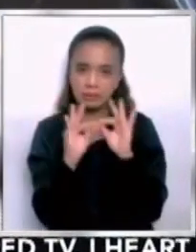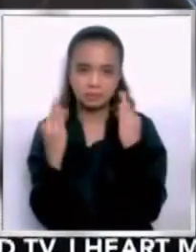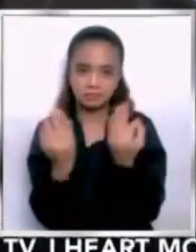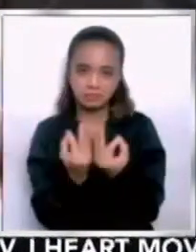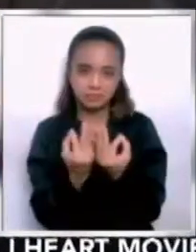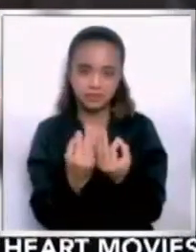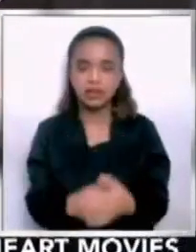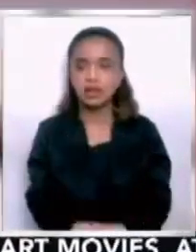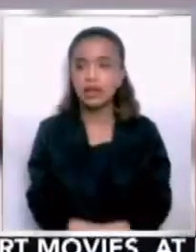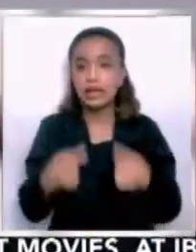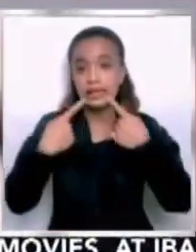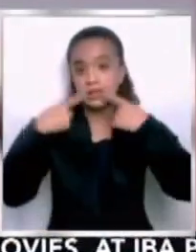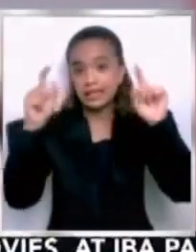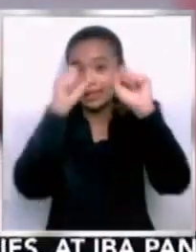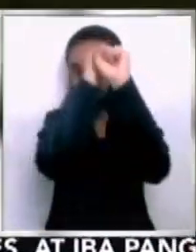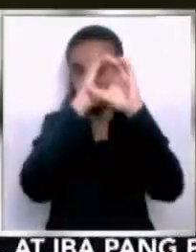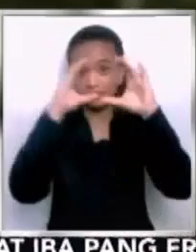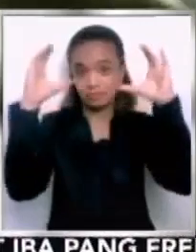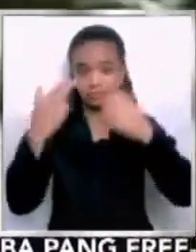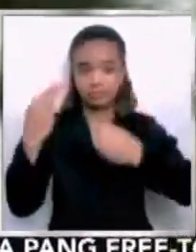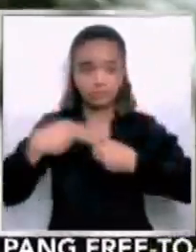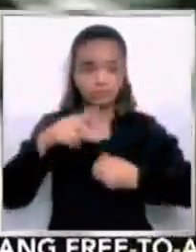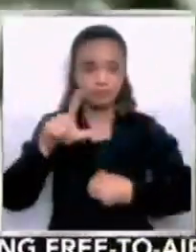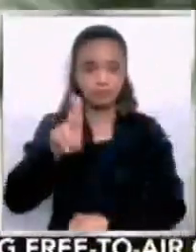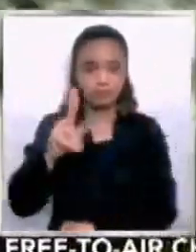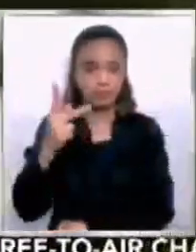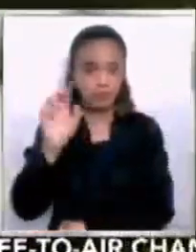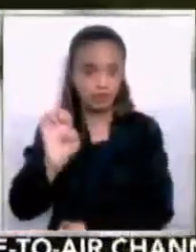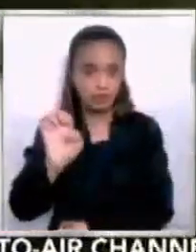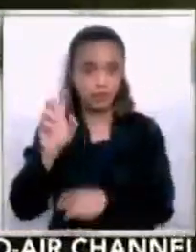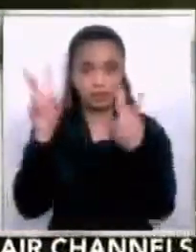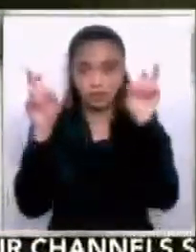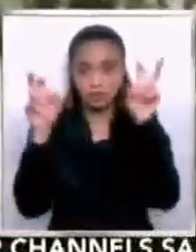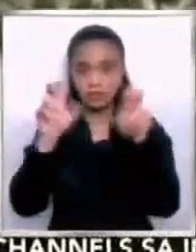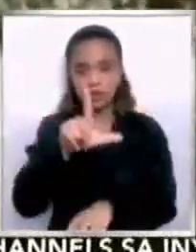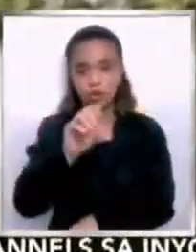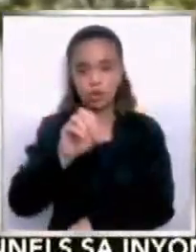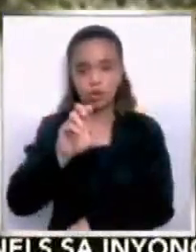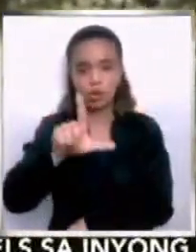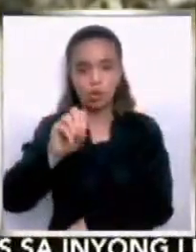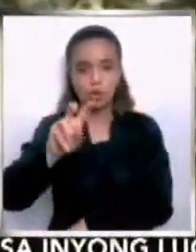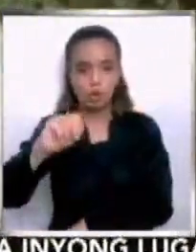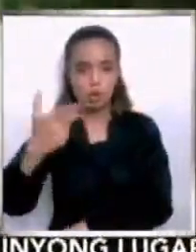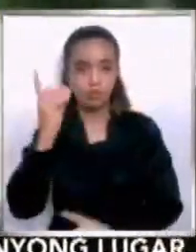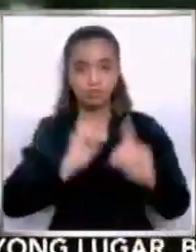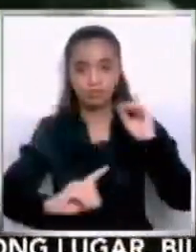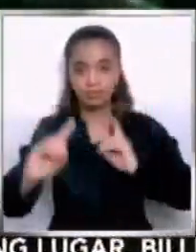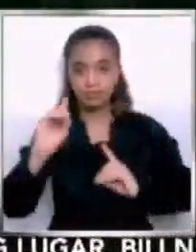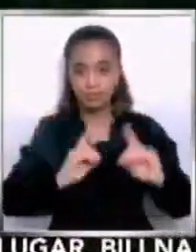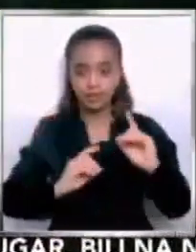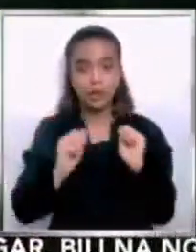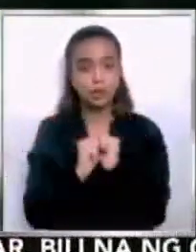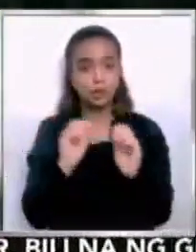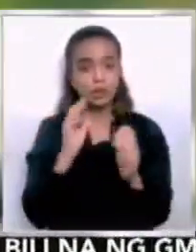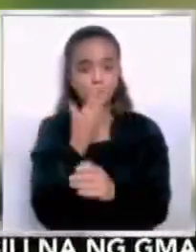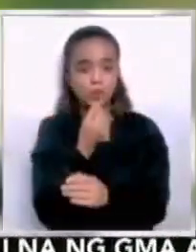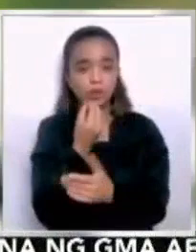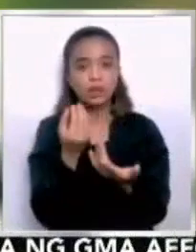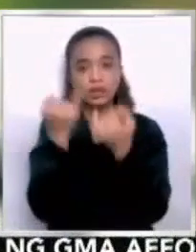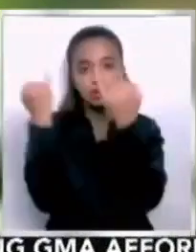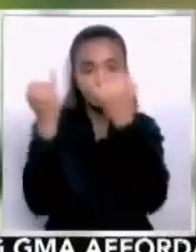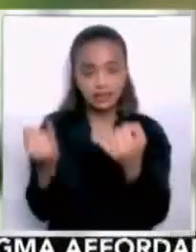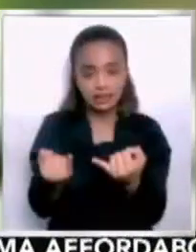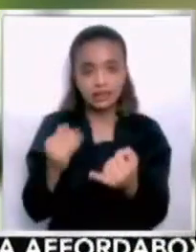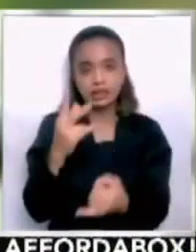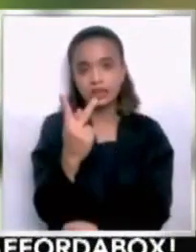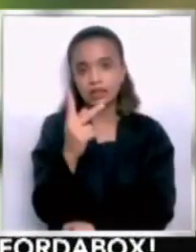ang pagkakasali ni Luke Conde sa seryeng Lolong. Nakasama niya kasi dito ang kanya mga showbiz idols na sina Christopher De